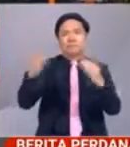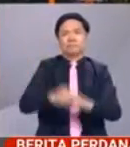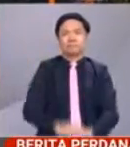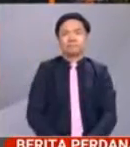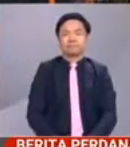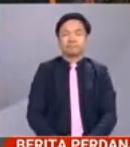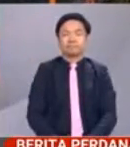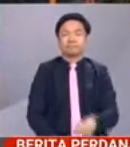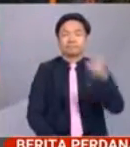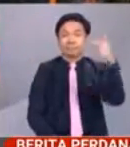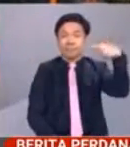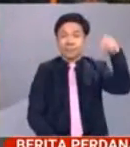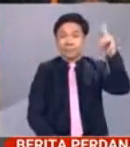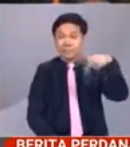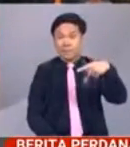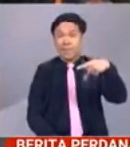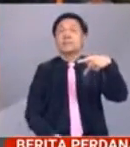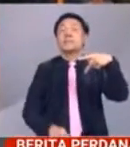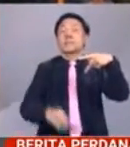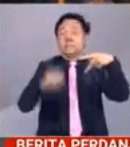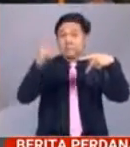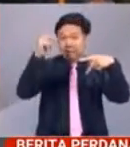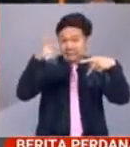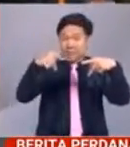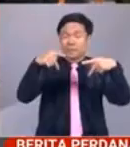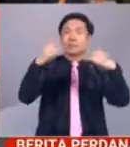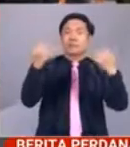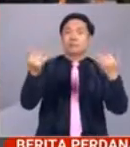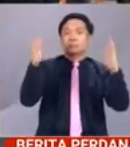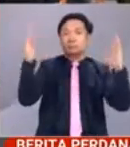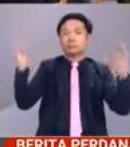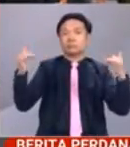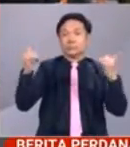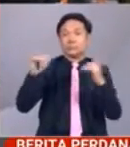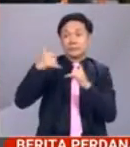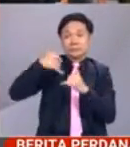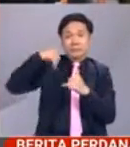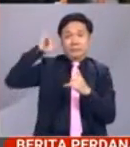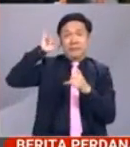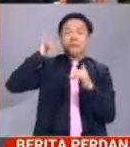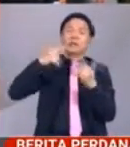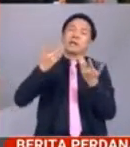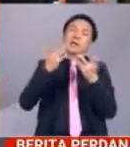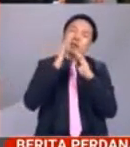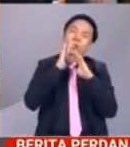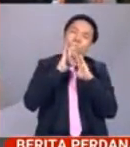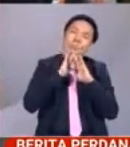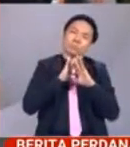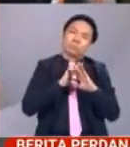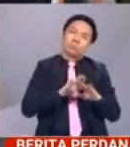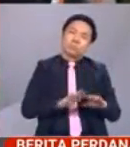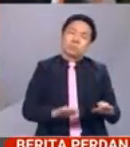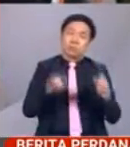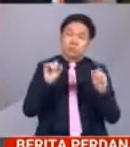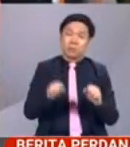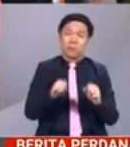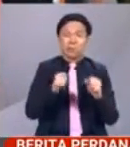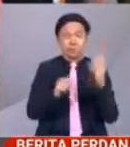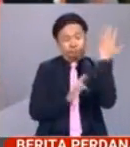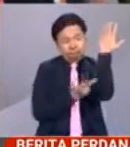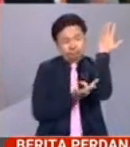Perintah Kawalan Pergerakan Pemulihan yang berkuat kuasa semalam nyata memberikan keregaan buat seluruh masyarakat. Selain kebenaran rentas